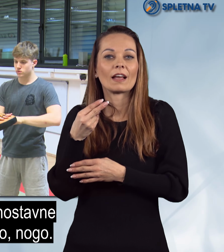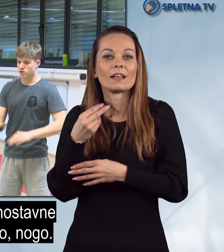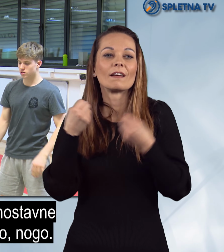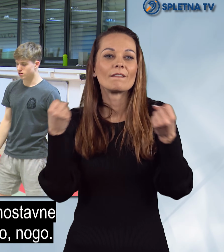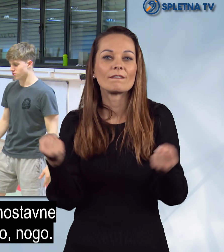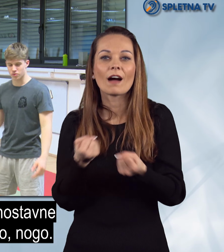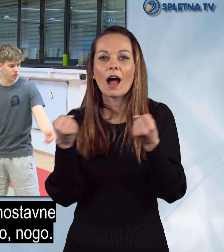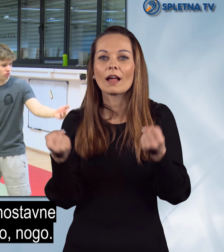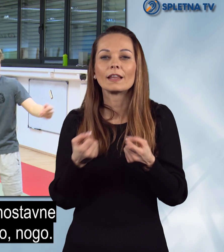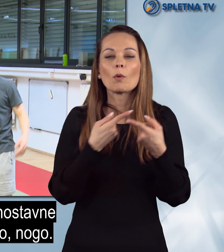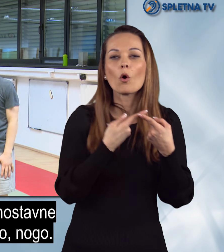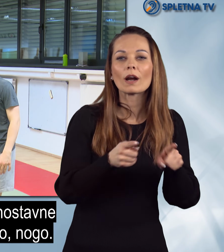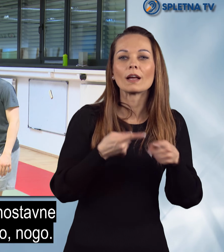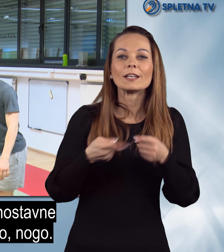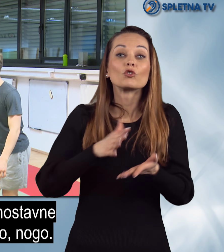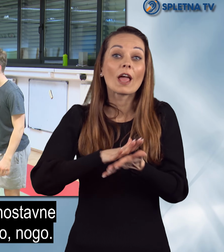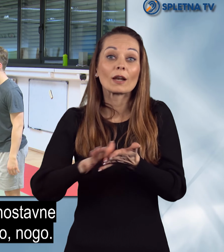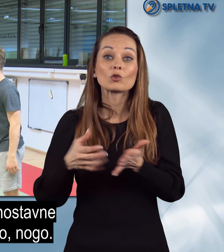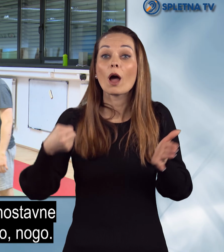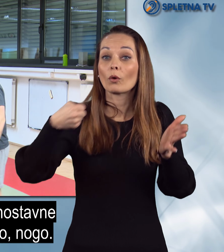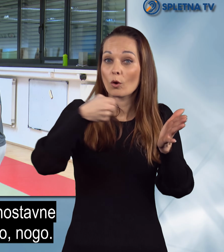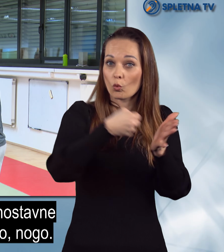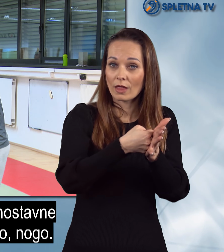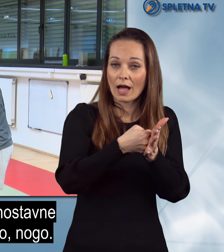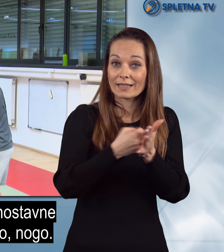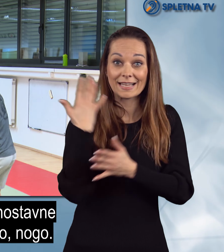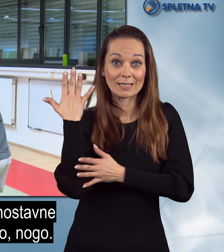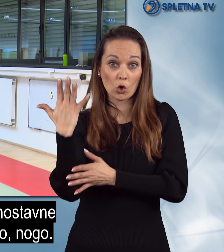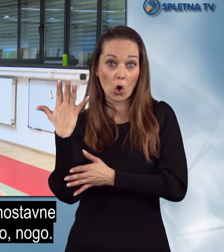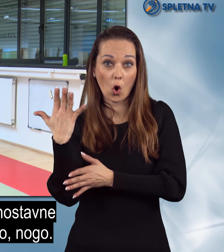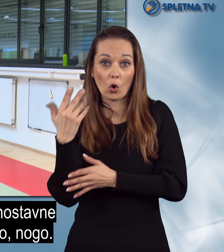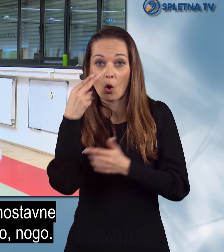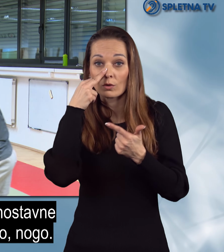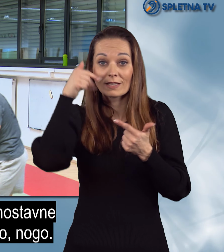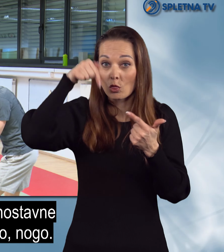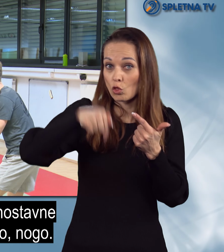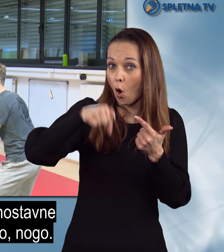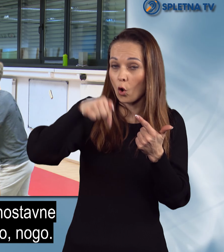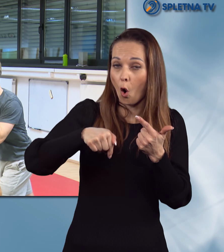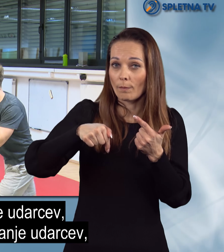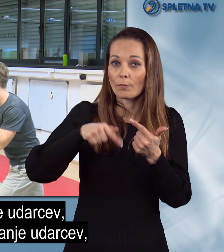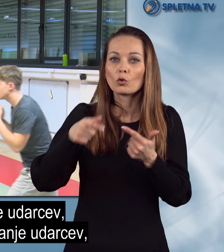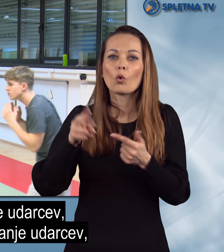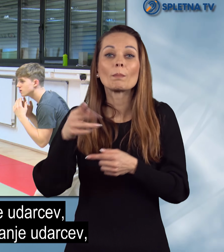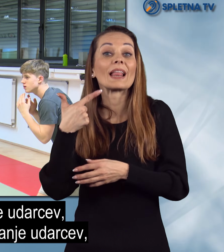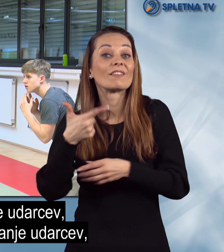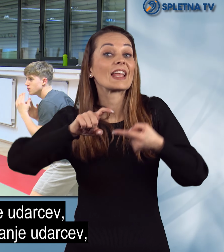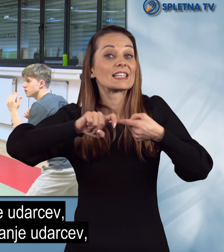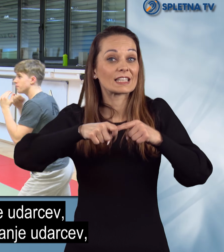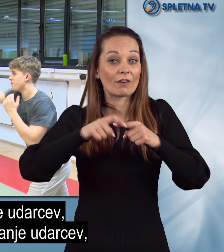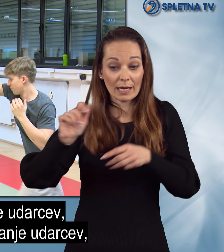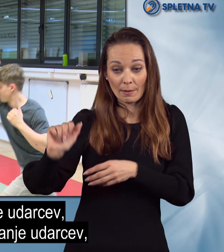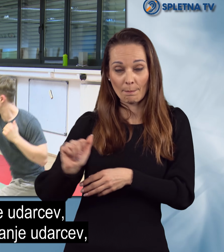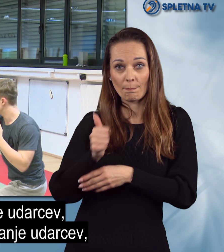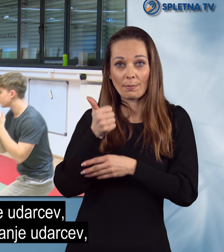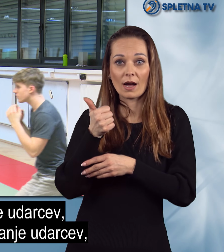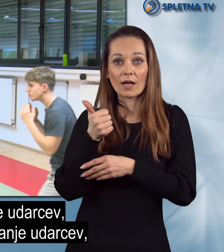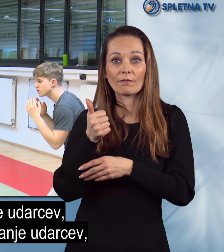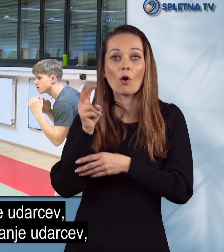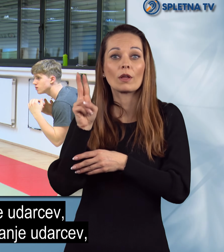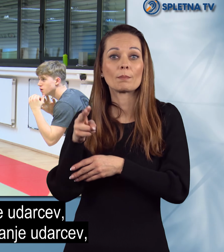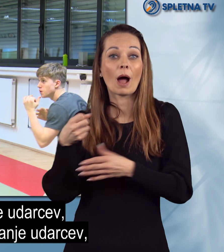pač različne enostavne udarce, z roko, z nogo, se pravi, tu imamo dve stvari. Najprej